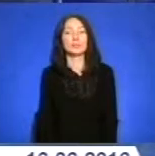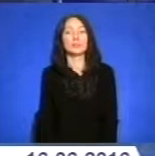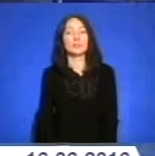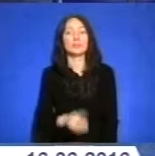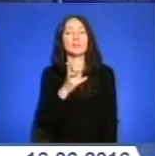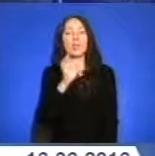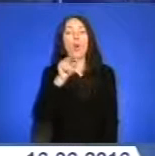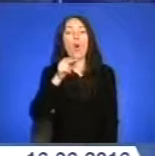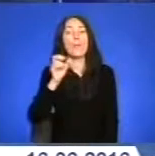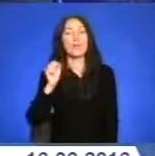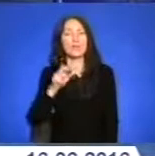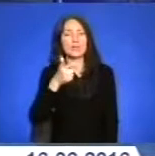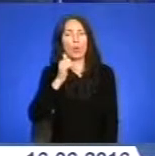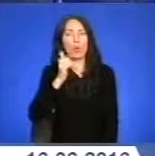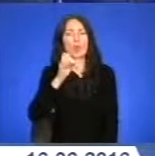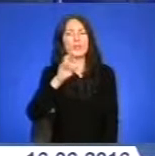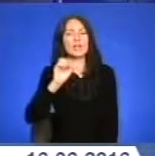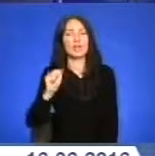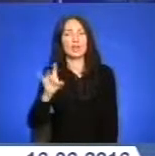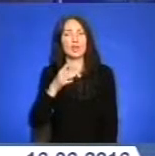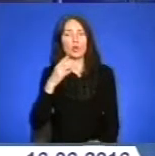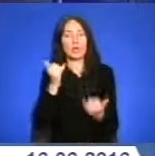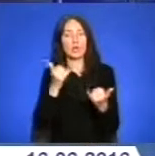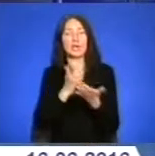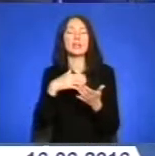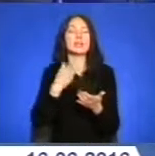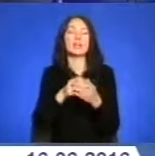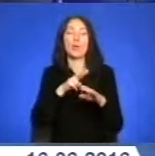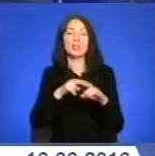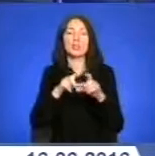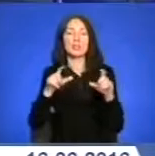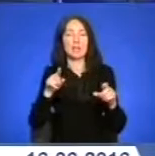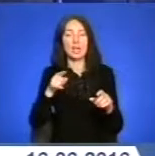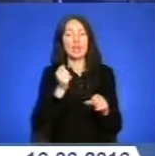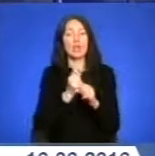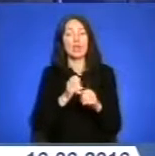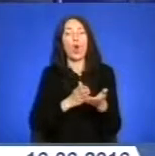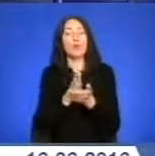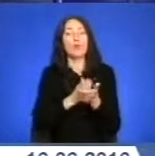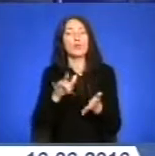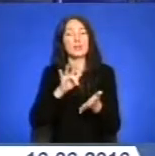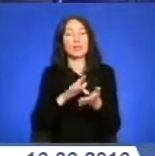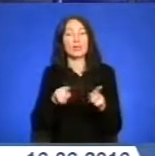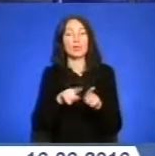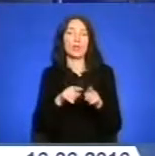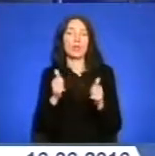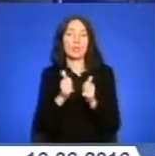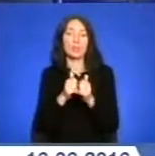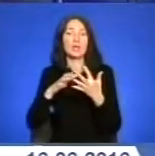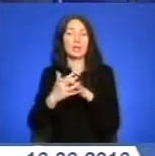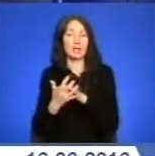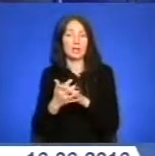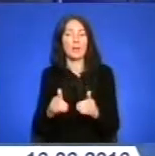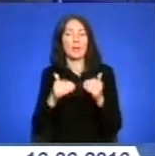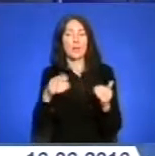У Копичинцях Гусятинського району тепер є своя поліцейська станція. Її працівники обслуговуватимуть містечко і прилеглі села.